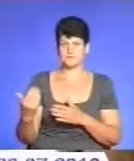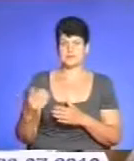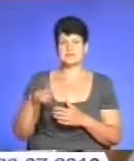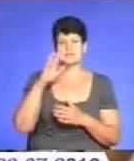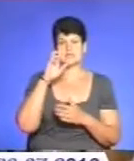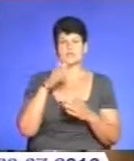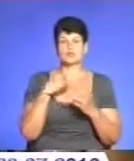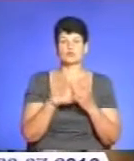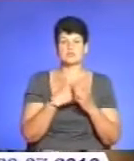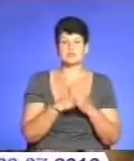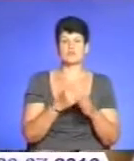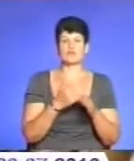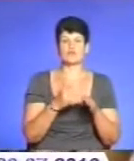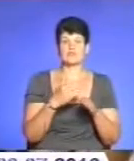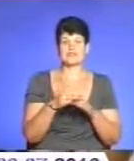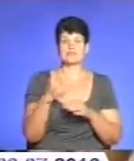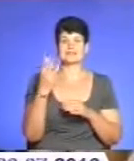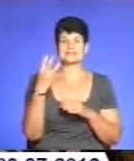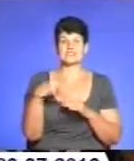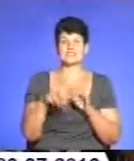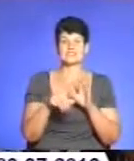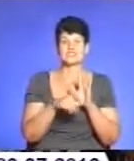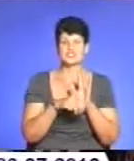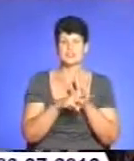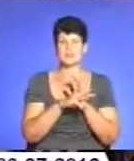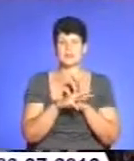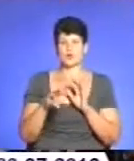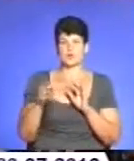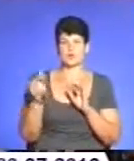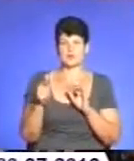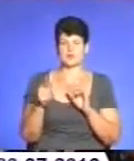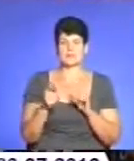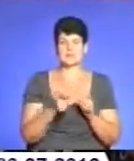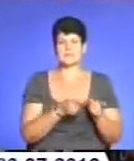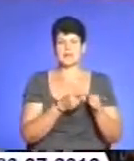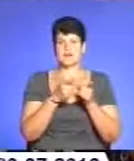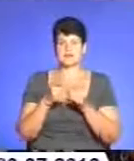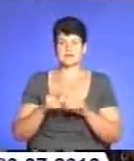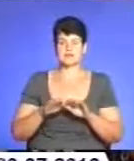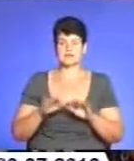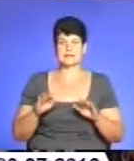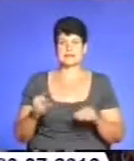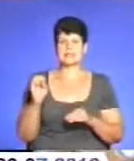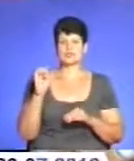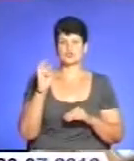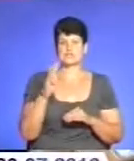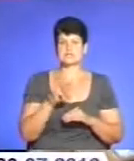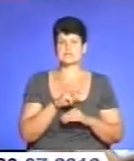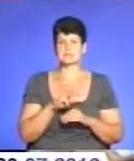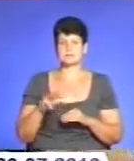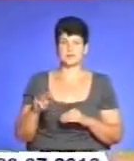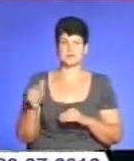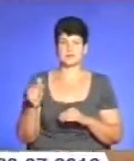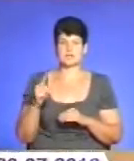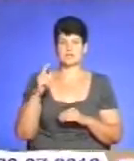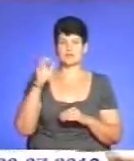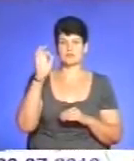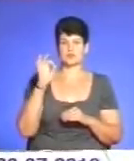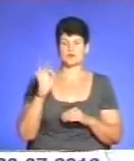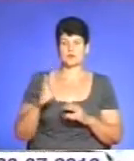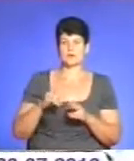державного бюджету виділено 36 мільйонів гривень на перевезення школярів і 14 мільйонів на